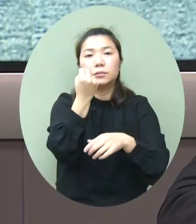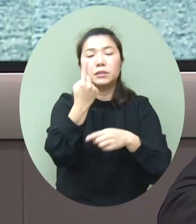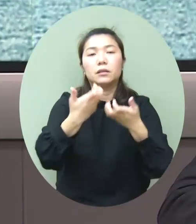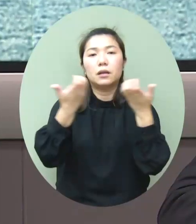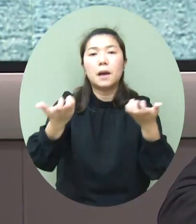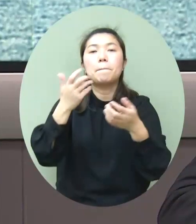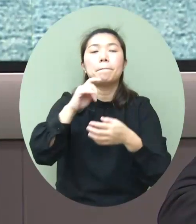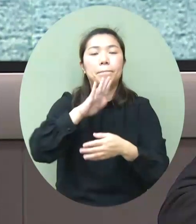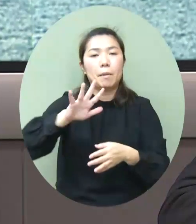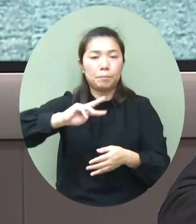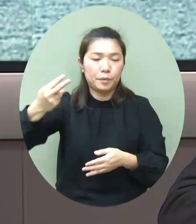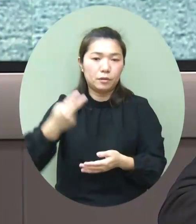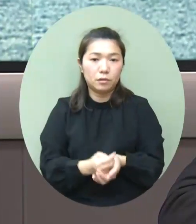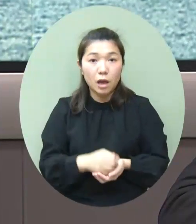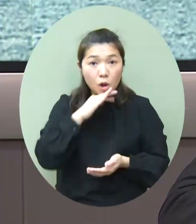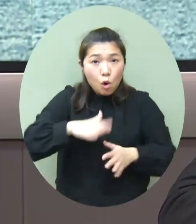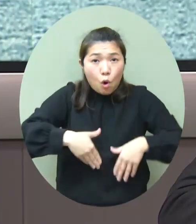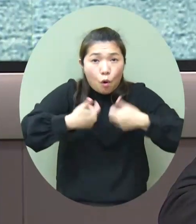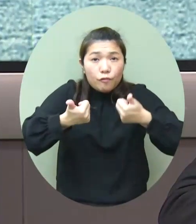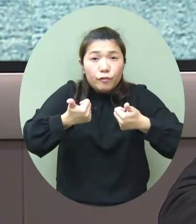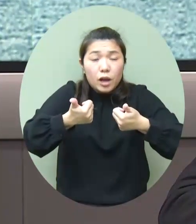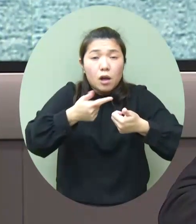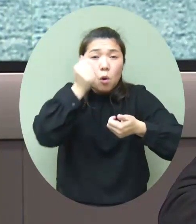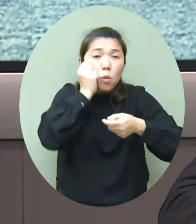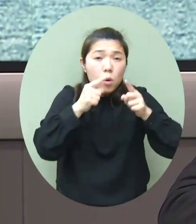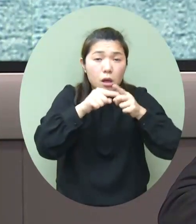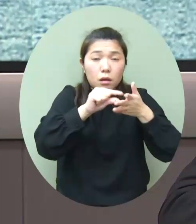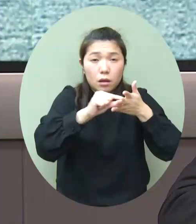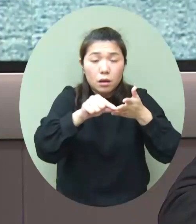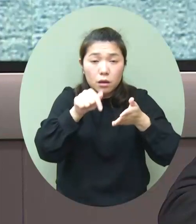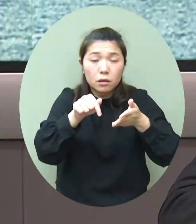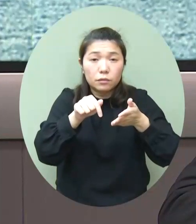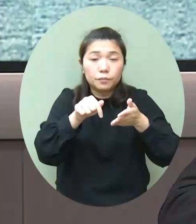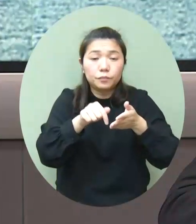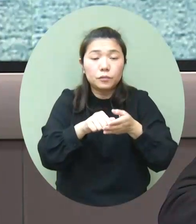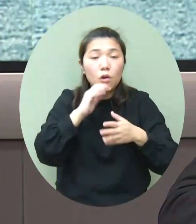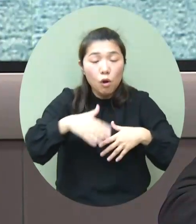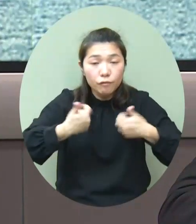二针，就是21天，已经康复的住户